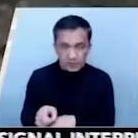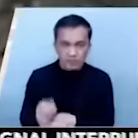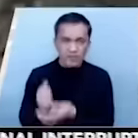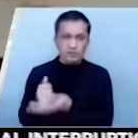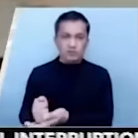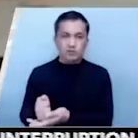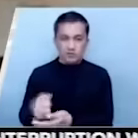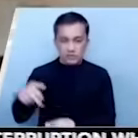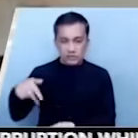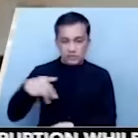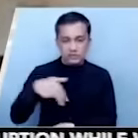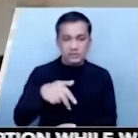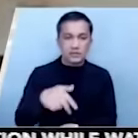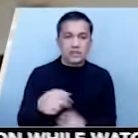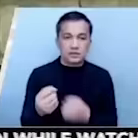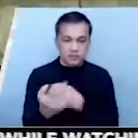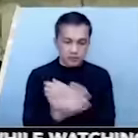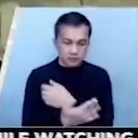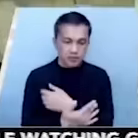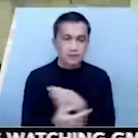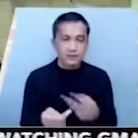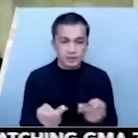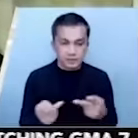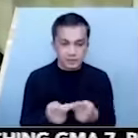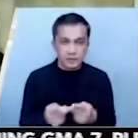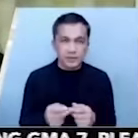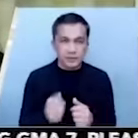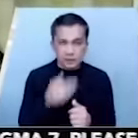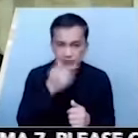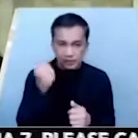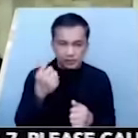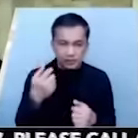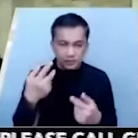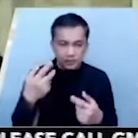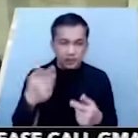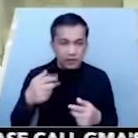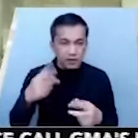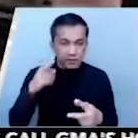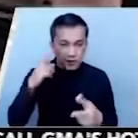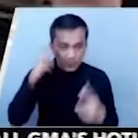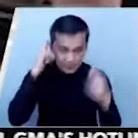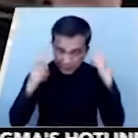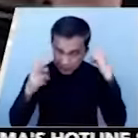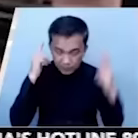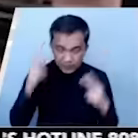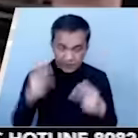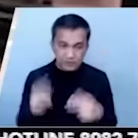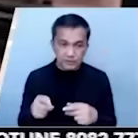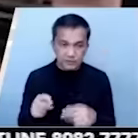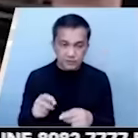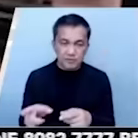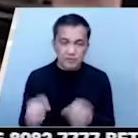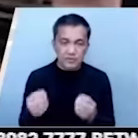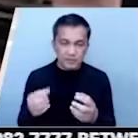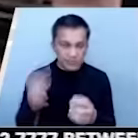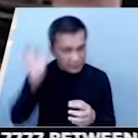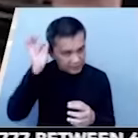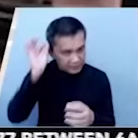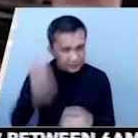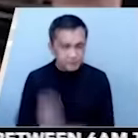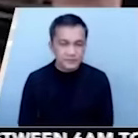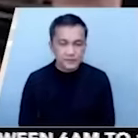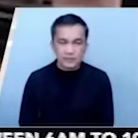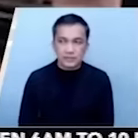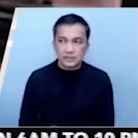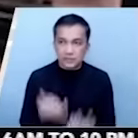madamong lugar. Mainam ding pagupitan ng mga asong makapal ang balahibo. Ngayon, hindi lang naman heat stroke yung kailangan nating